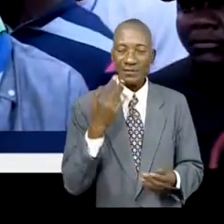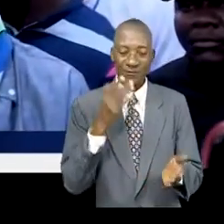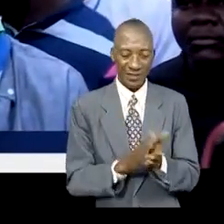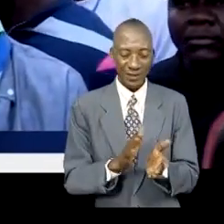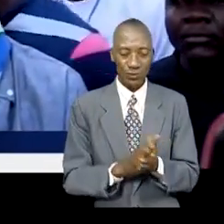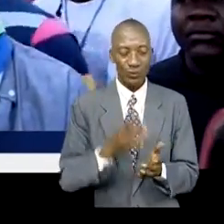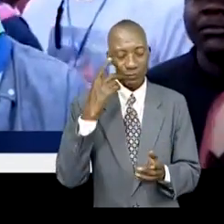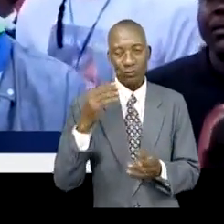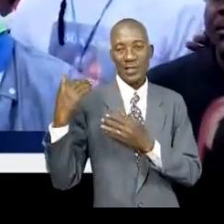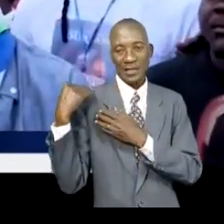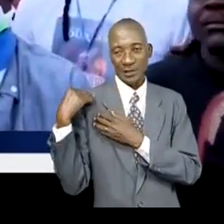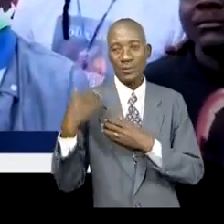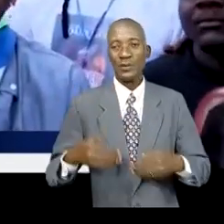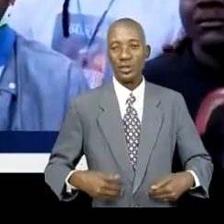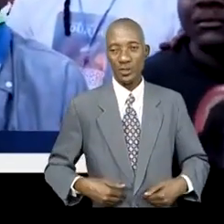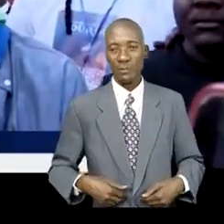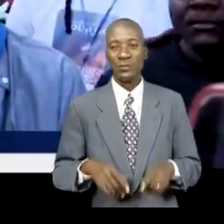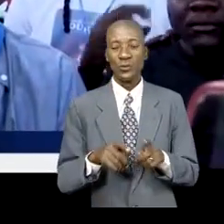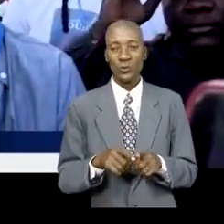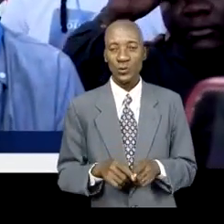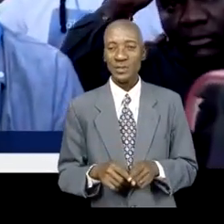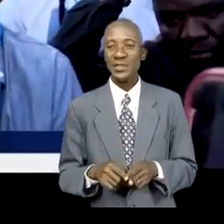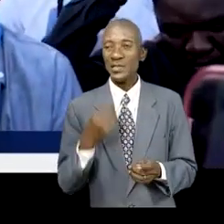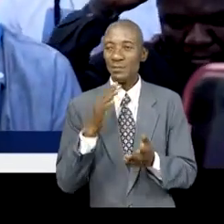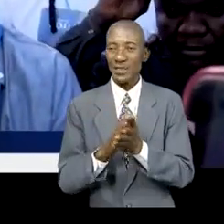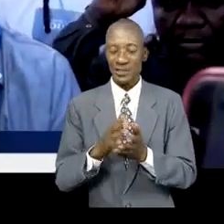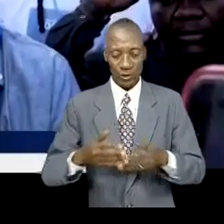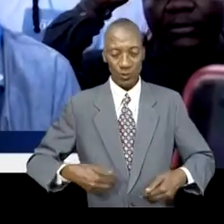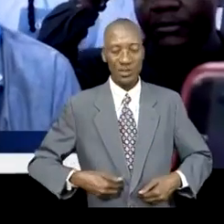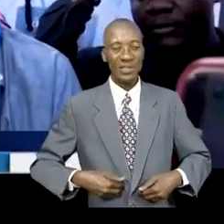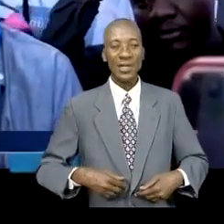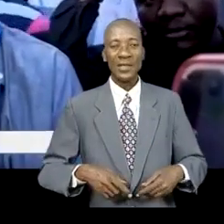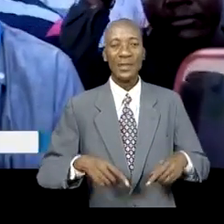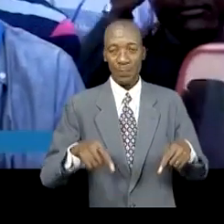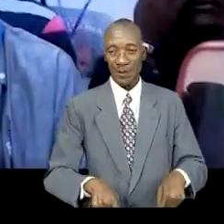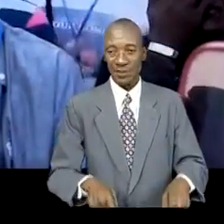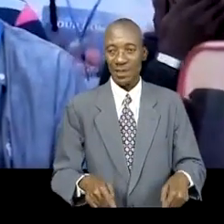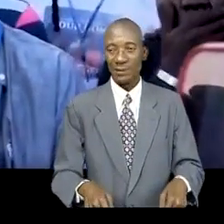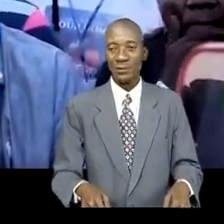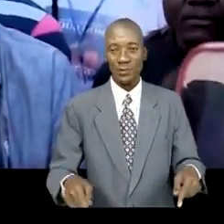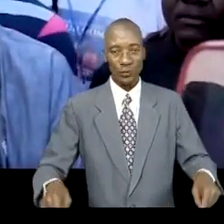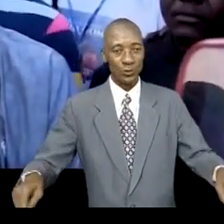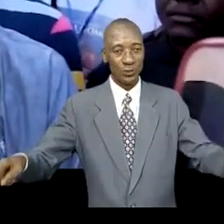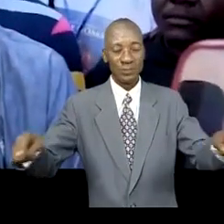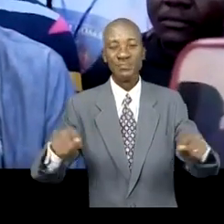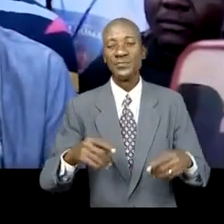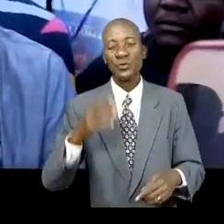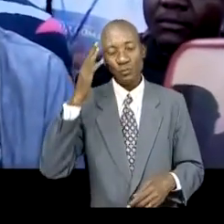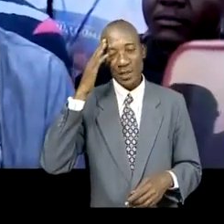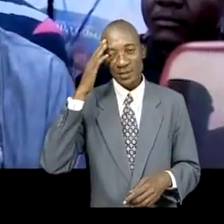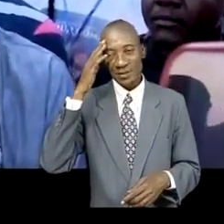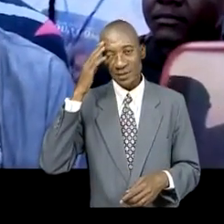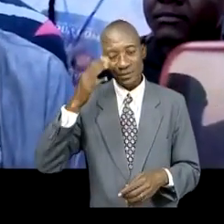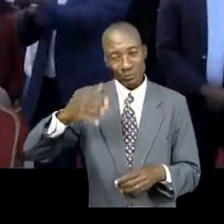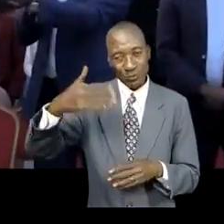également tous les jeunes ici présents. Et je pense que les jours qui viennent seront